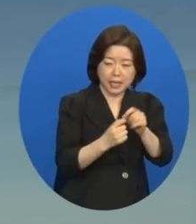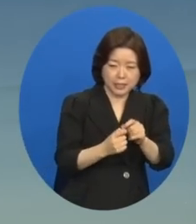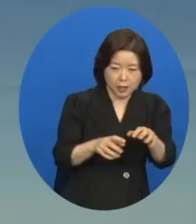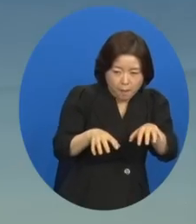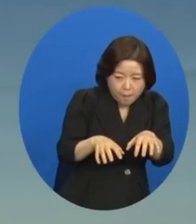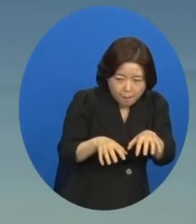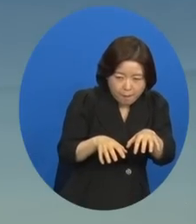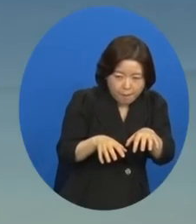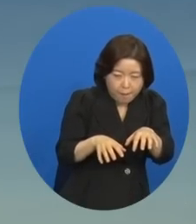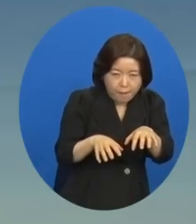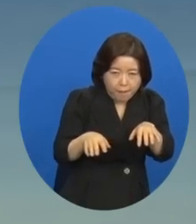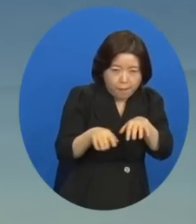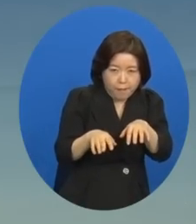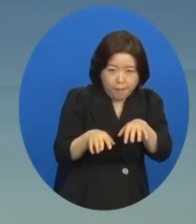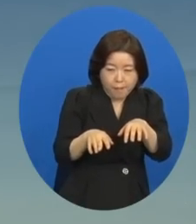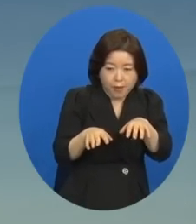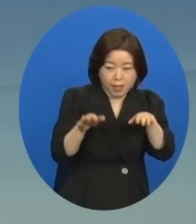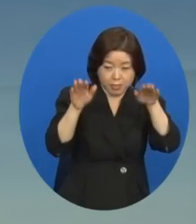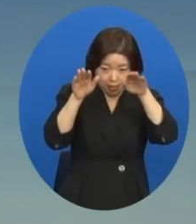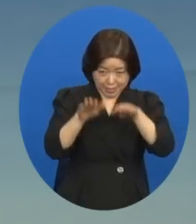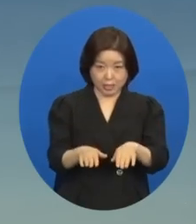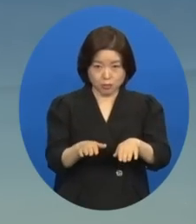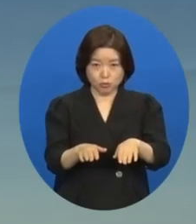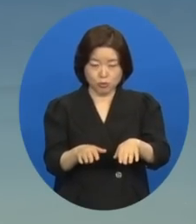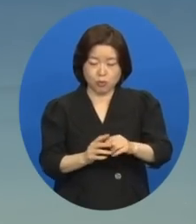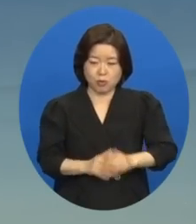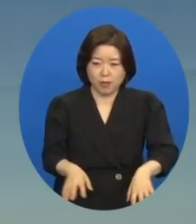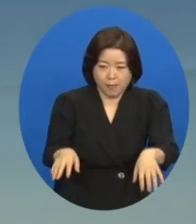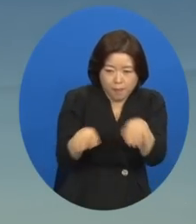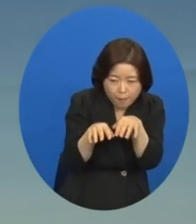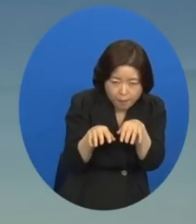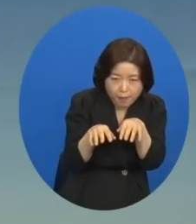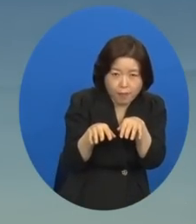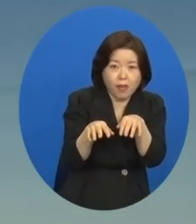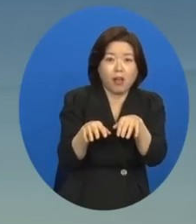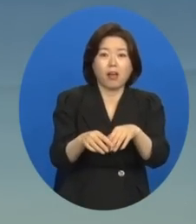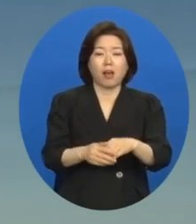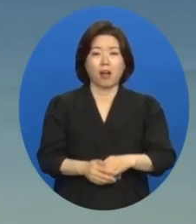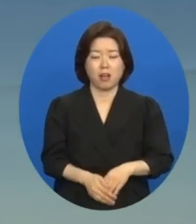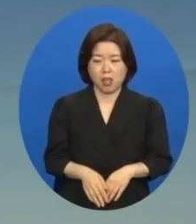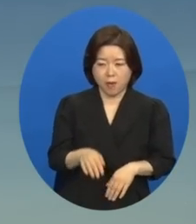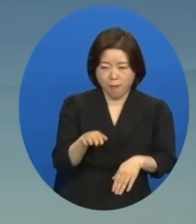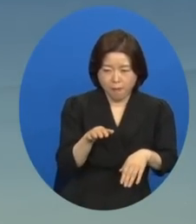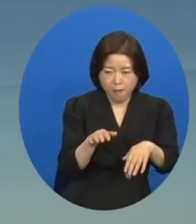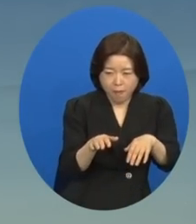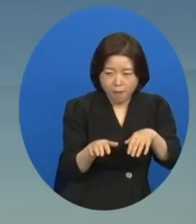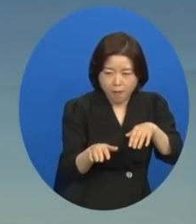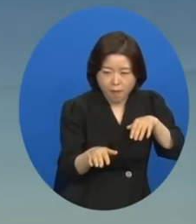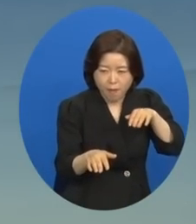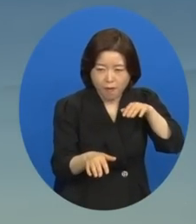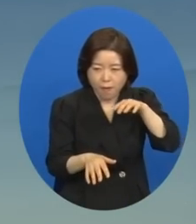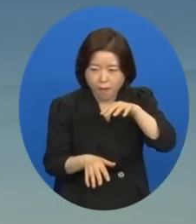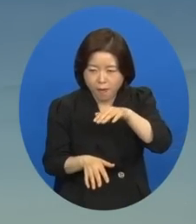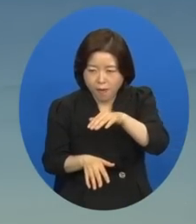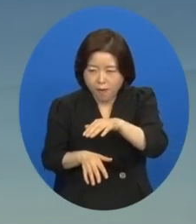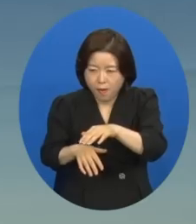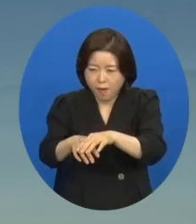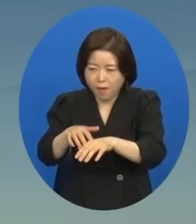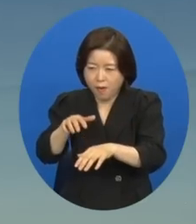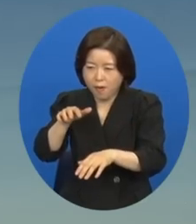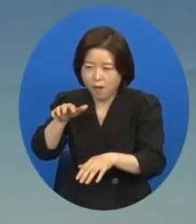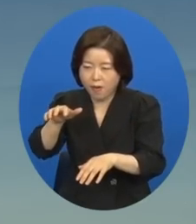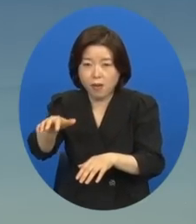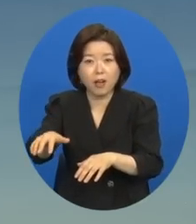잔뜩 웅크립니다. 몸을 낮추고 잔뜩 웅크려서 정말 천천히 기어가요.